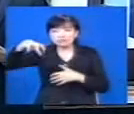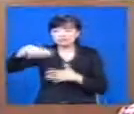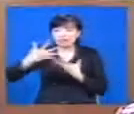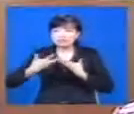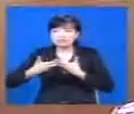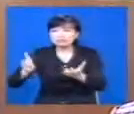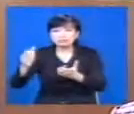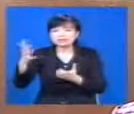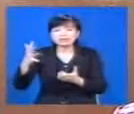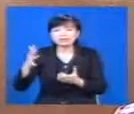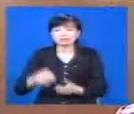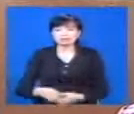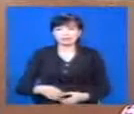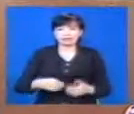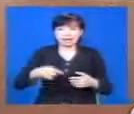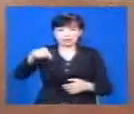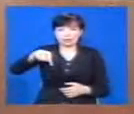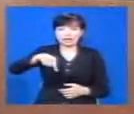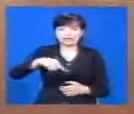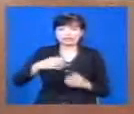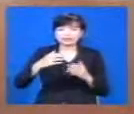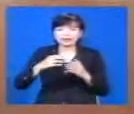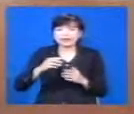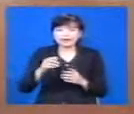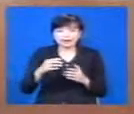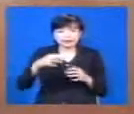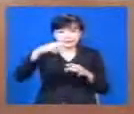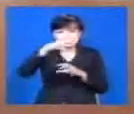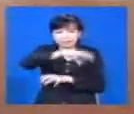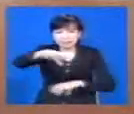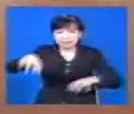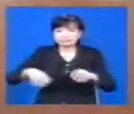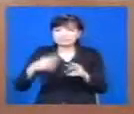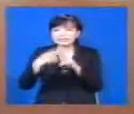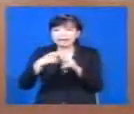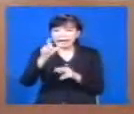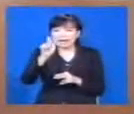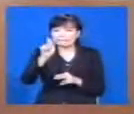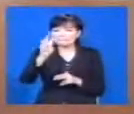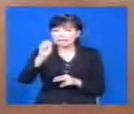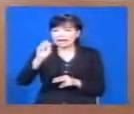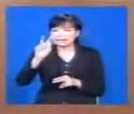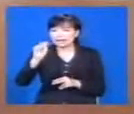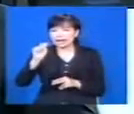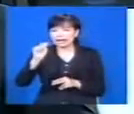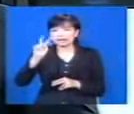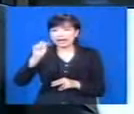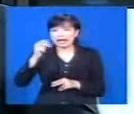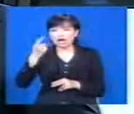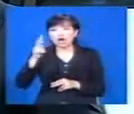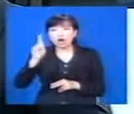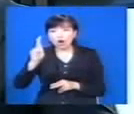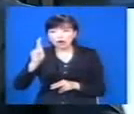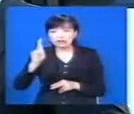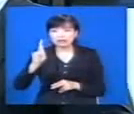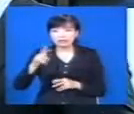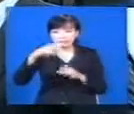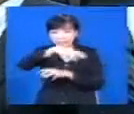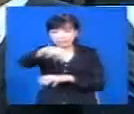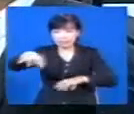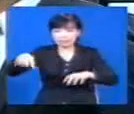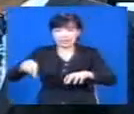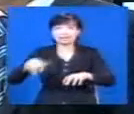ราะฉะนั้นวันนี้เหตุการณ์ที่อมตะนครก็ผ่านไปได้ด้วยดีแล้วเราก็เชื่อมั่นว่าถ้าไม่มีฝนตกเติมลงมาอย่างที่ทางท่านสุพจน์ได้ให้ข้อมูลเนี่ยนะครับทุกอย่างก็จะ